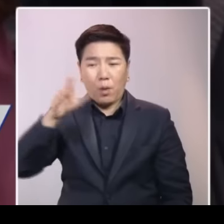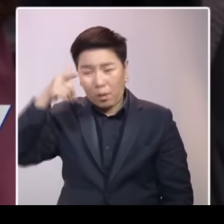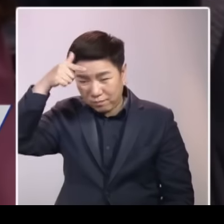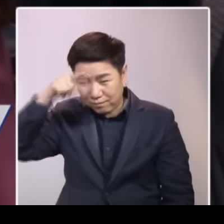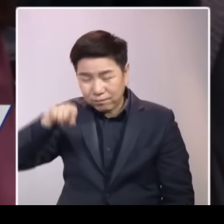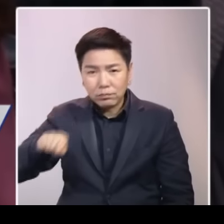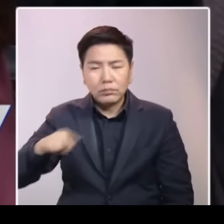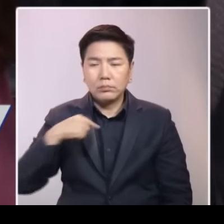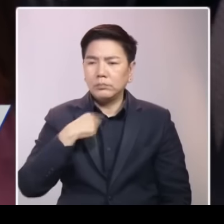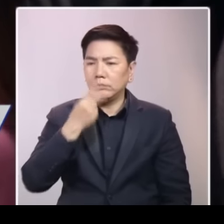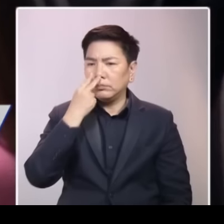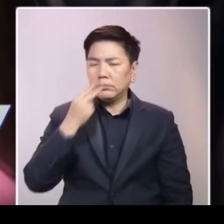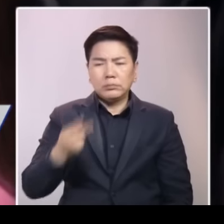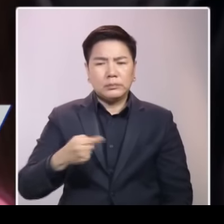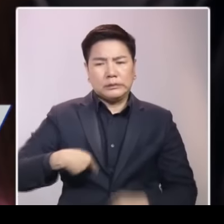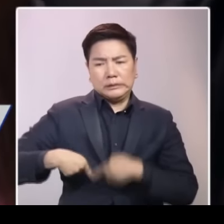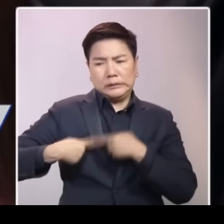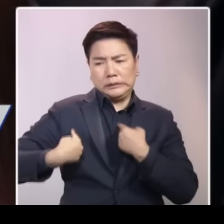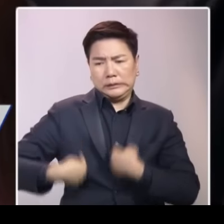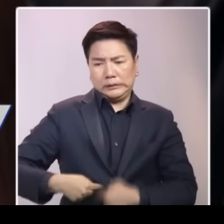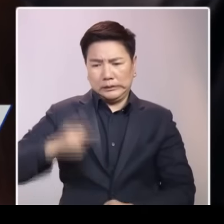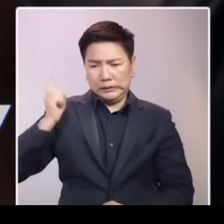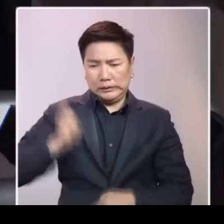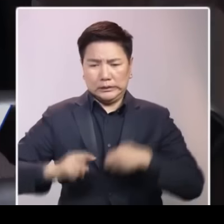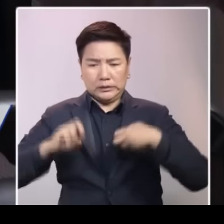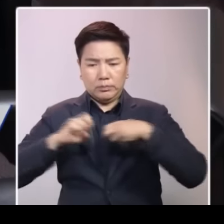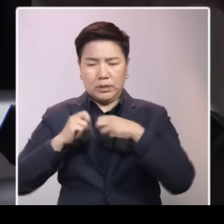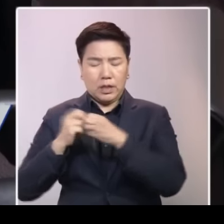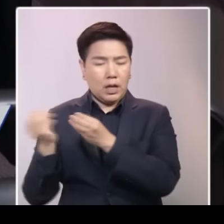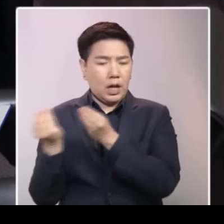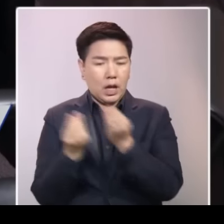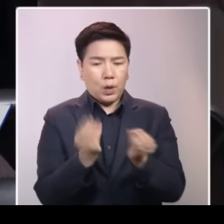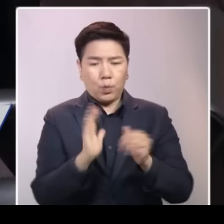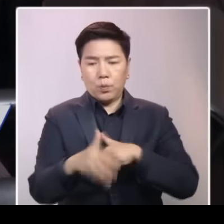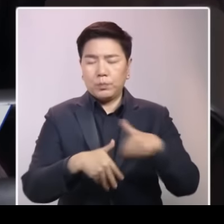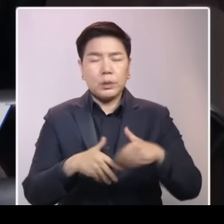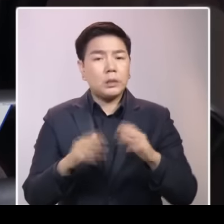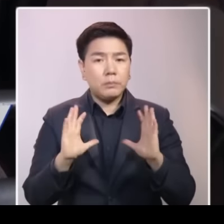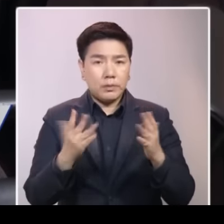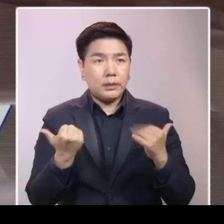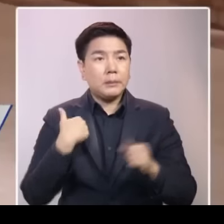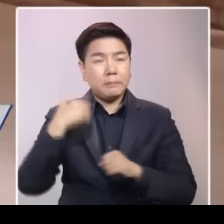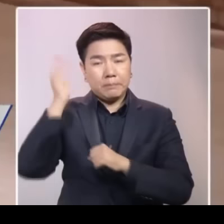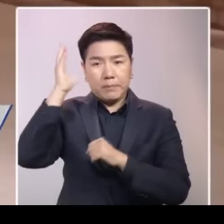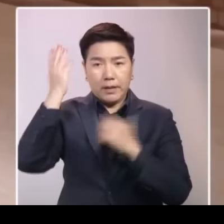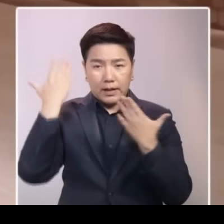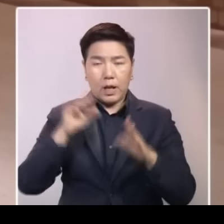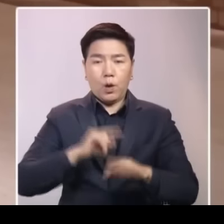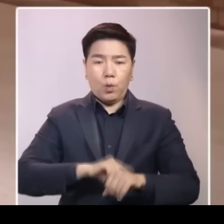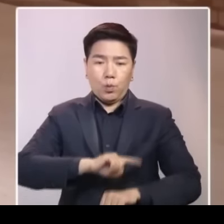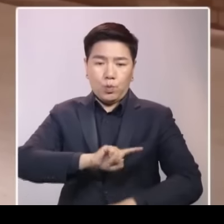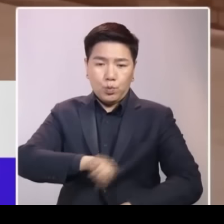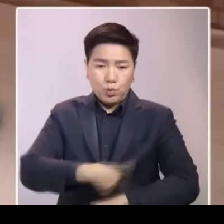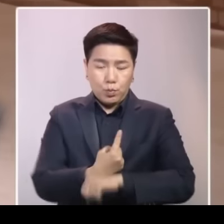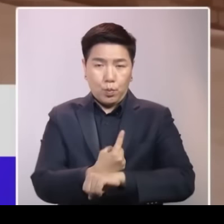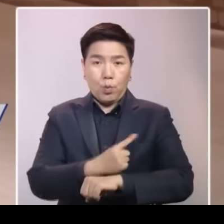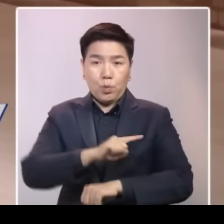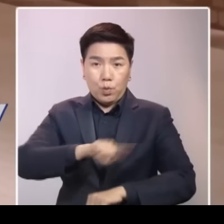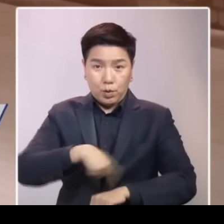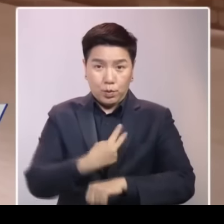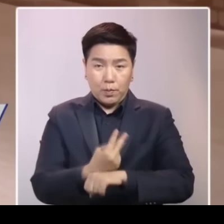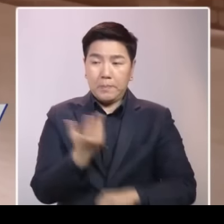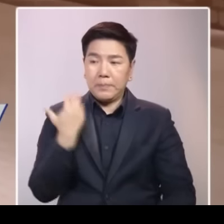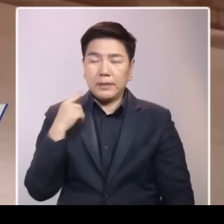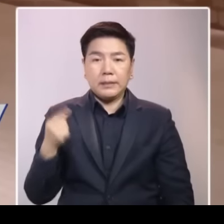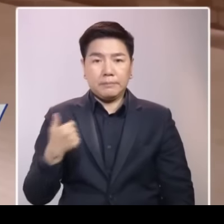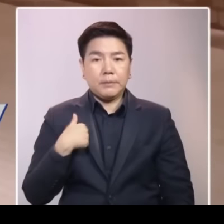พรหมเผ่าจึงมองว่าไม่จริงใจต่อการแก้ไขปัญหาให้กับประชาชนค่ะหลังอภิปรายไปประมาณกว่า2ชั่วโมงนะคะเมื่อสักครู่ที่ผ่